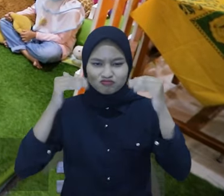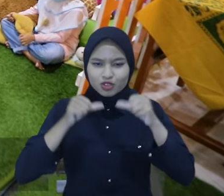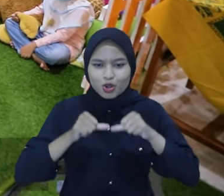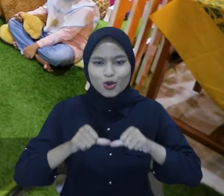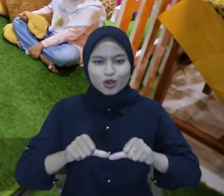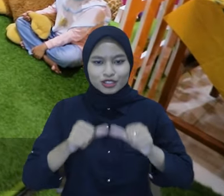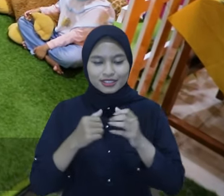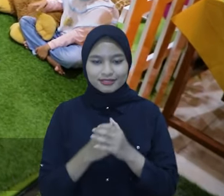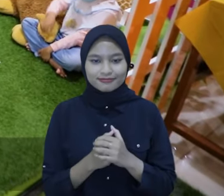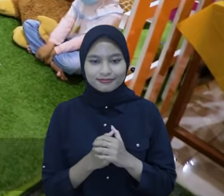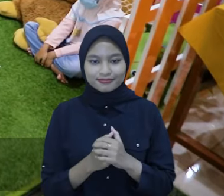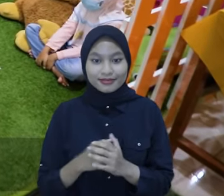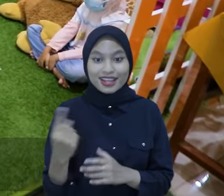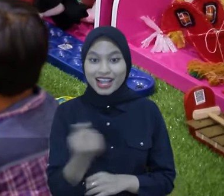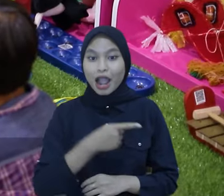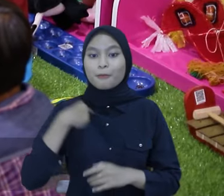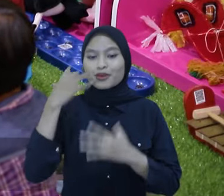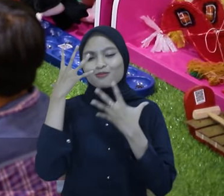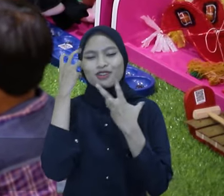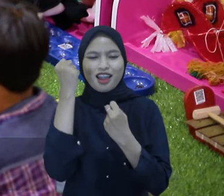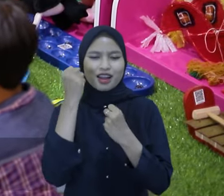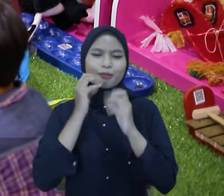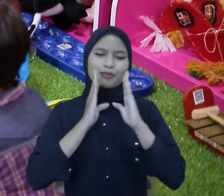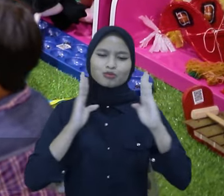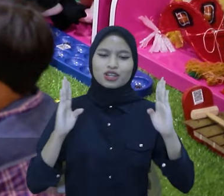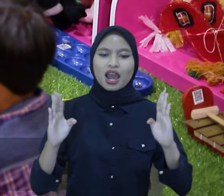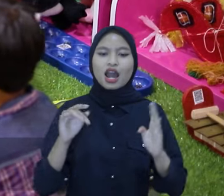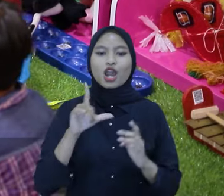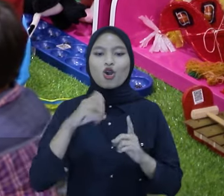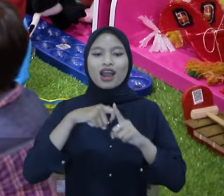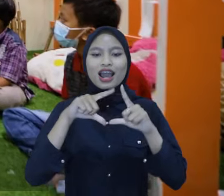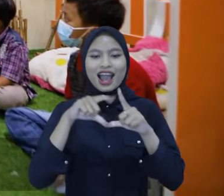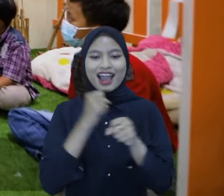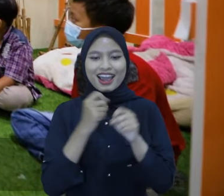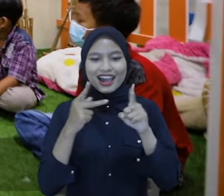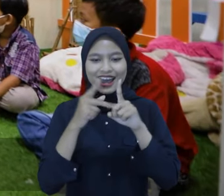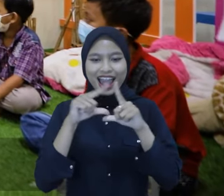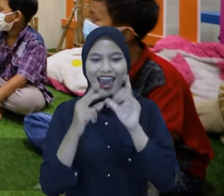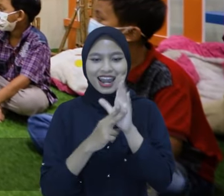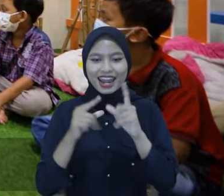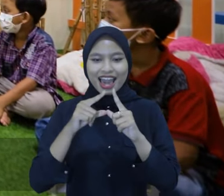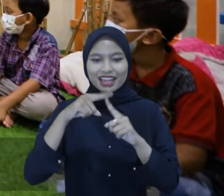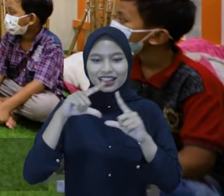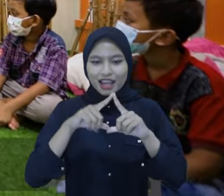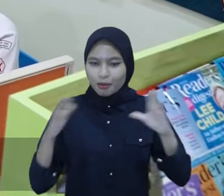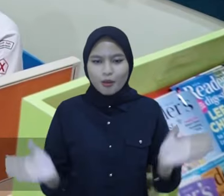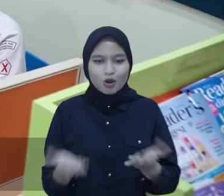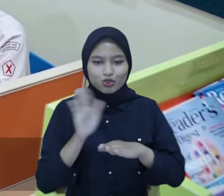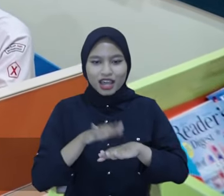berkelanjutan. Harapan kami, Perpustakaan Lokagana tidak sekedar membangun budaya